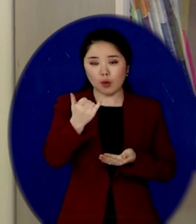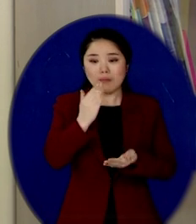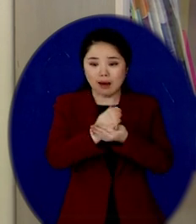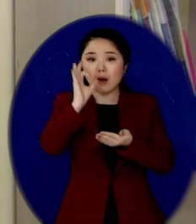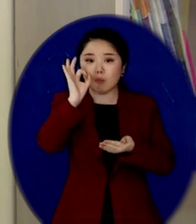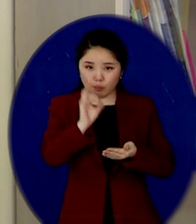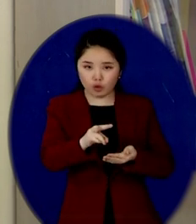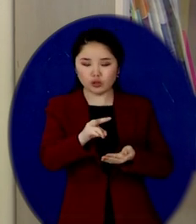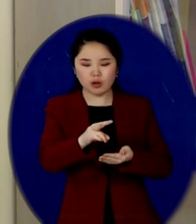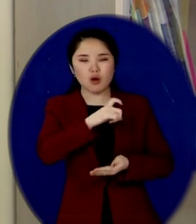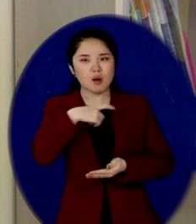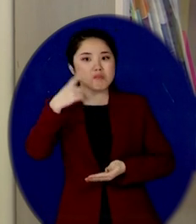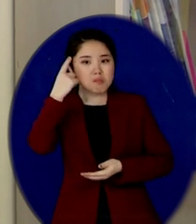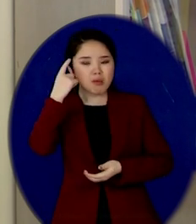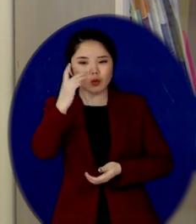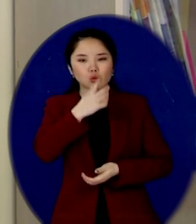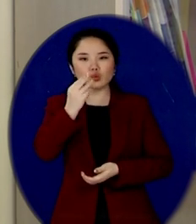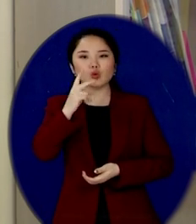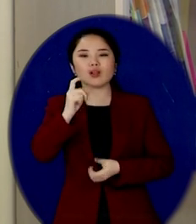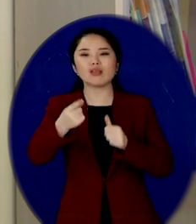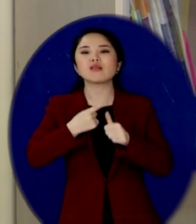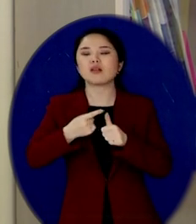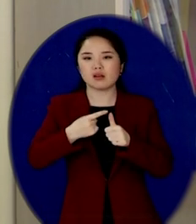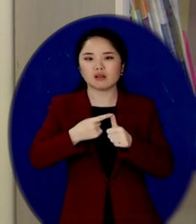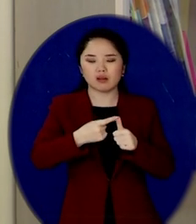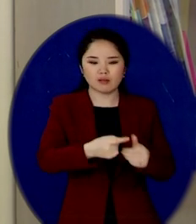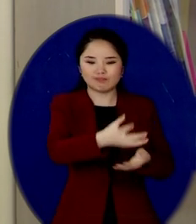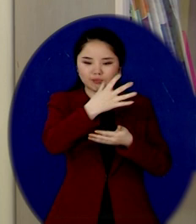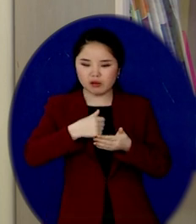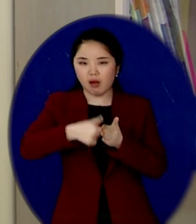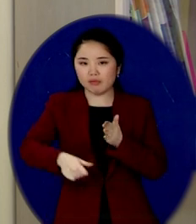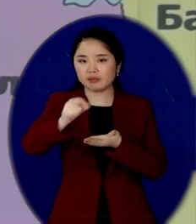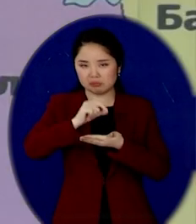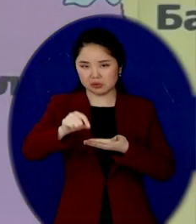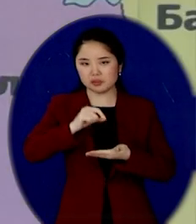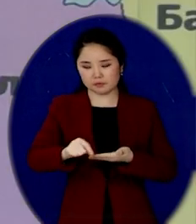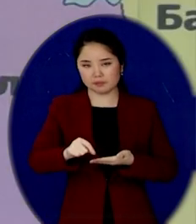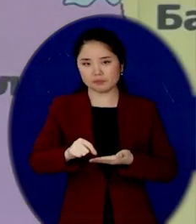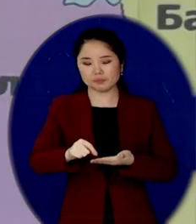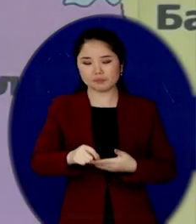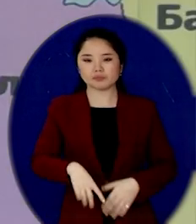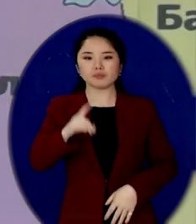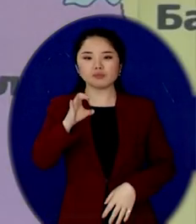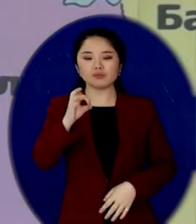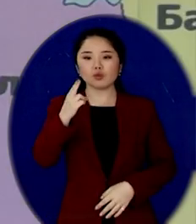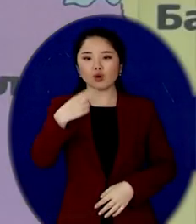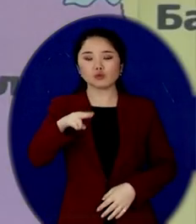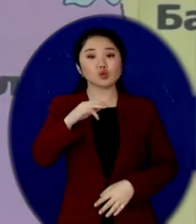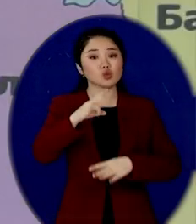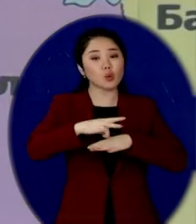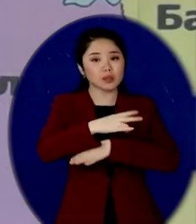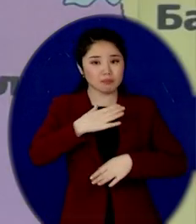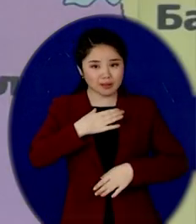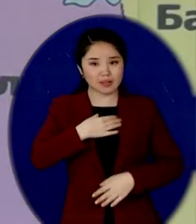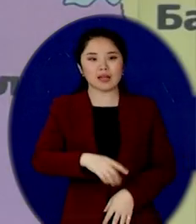бол мэддэг дуу шүлгийнхээ нэрийг бичээрэй. Ховд нутаг минь цам